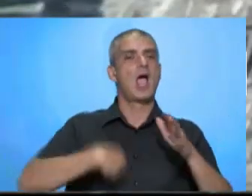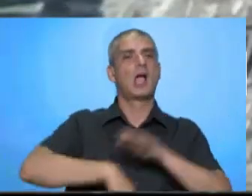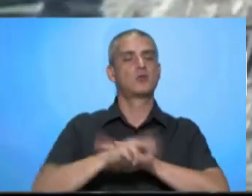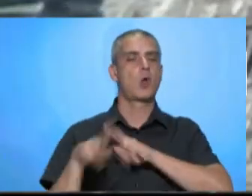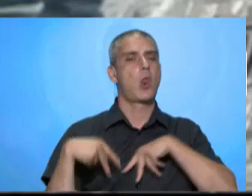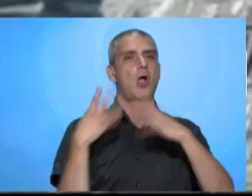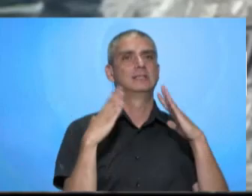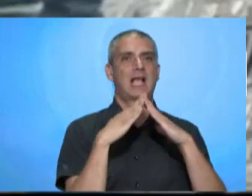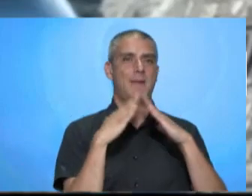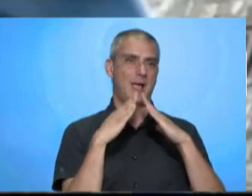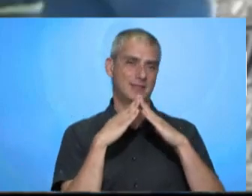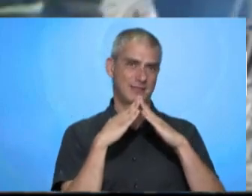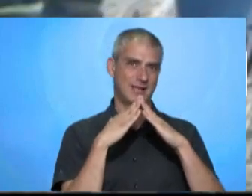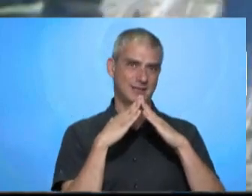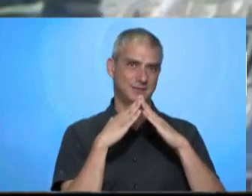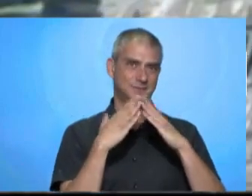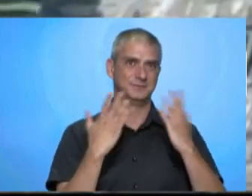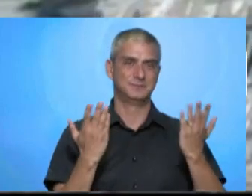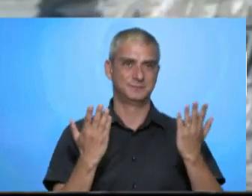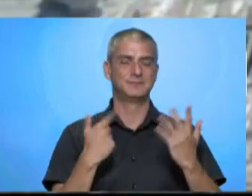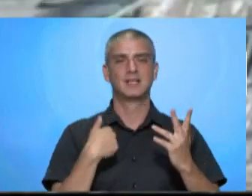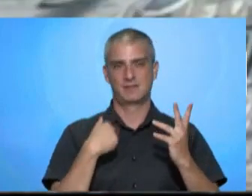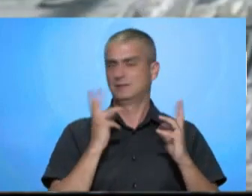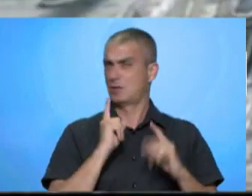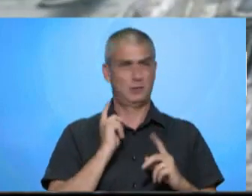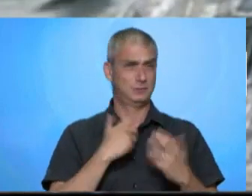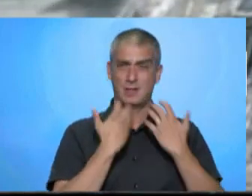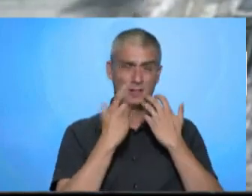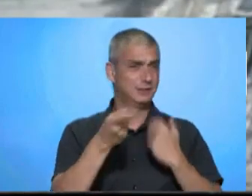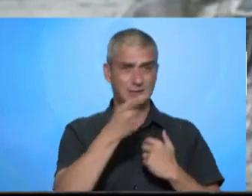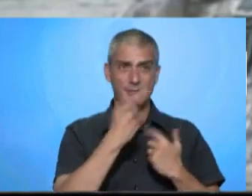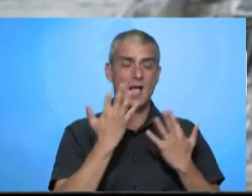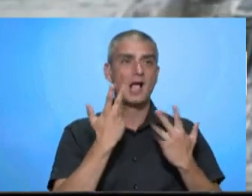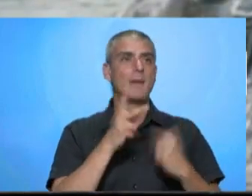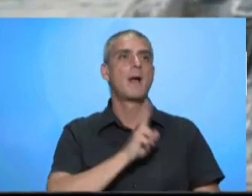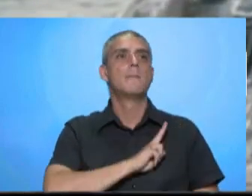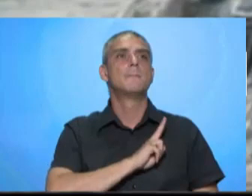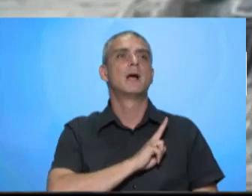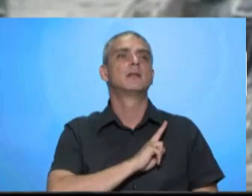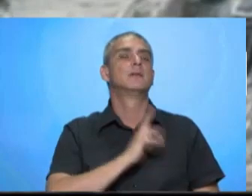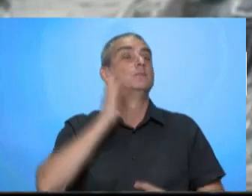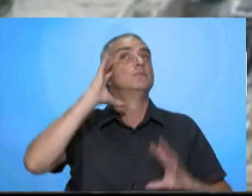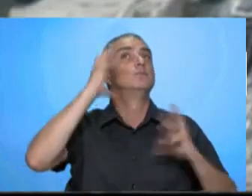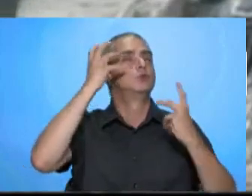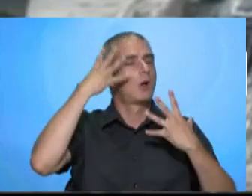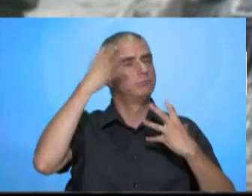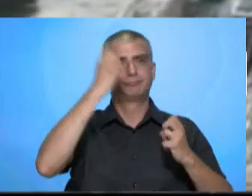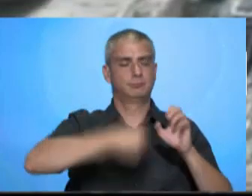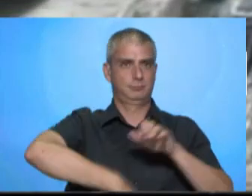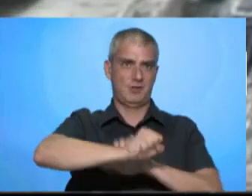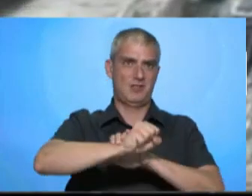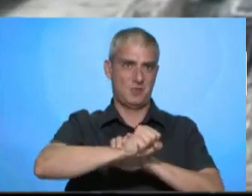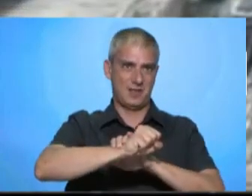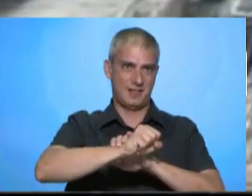home, הכדורגל מגיע הביתה, ואני כמובן לא צריכה לספר לכם עד כמה הבריטים משוגעים על כדורגל,